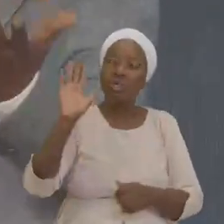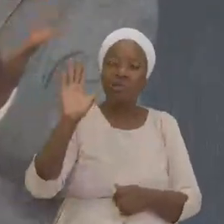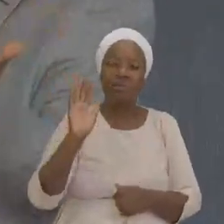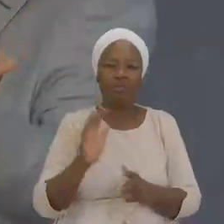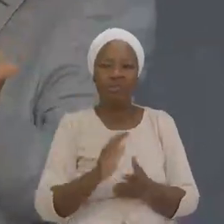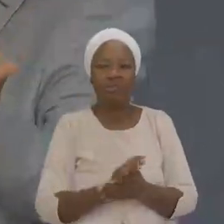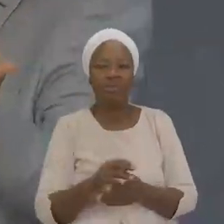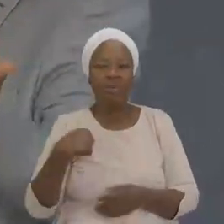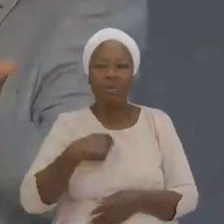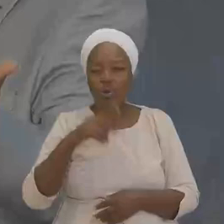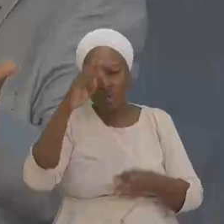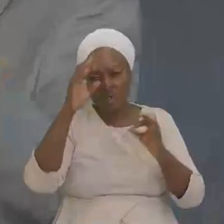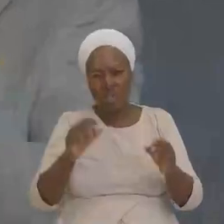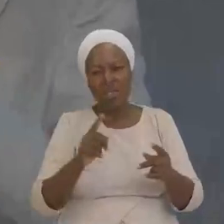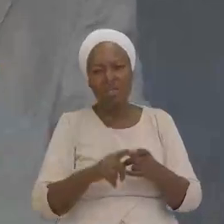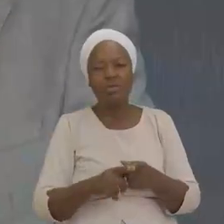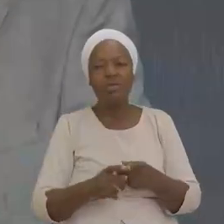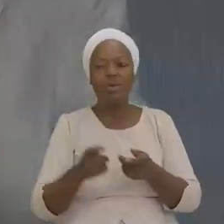Nous choisissons le trône avec lui.